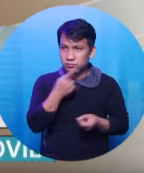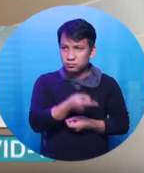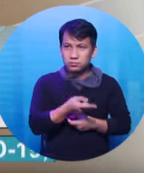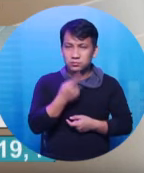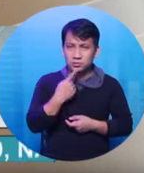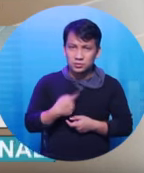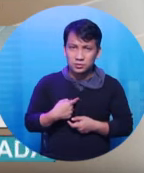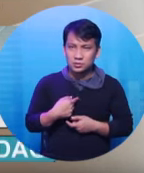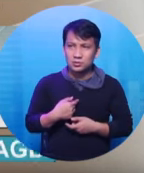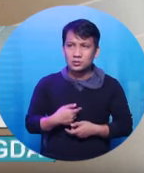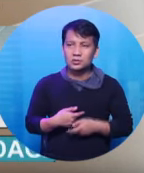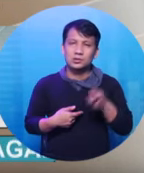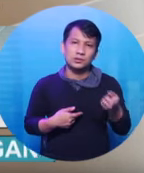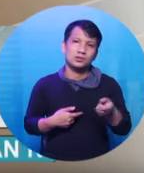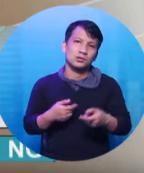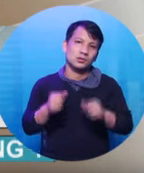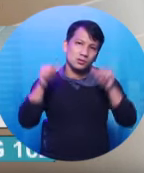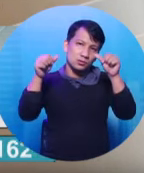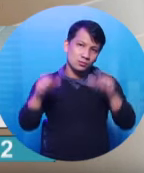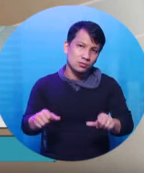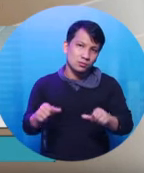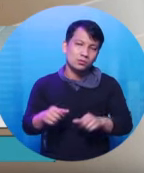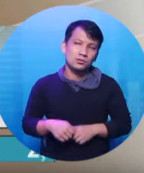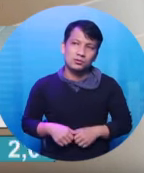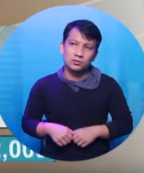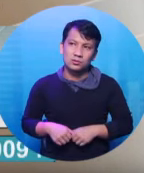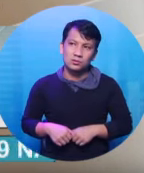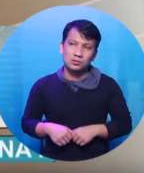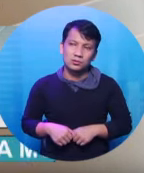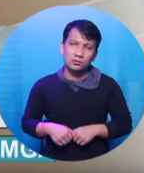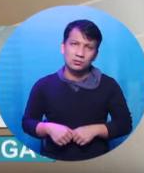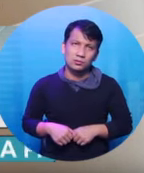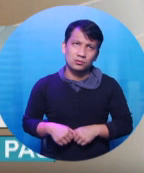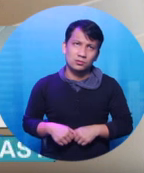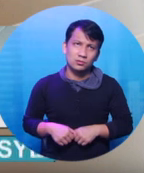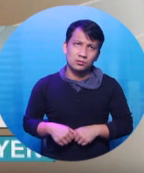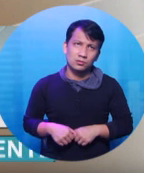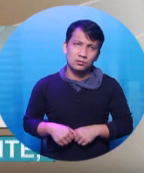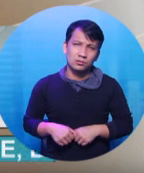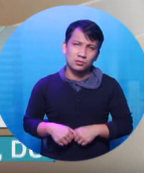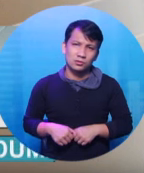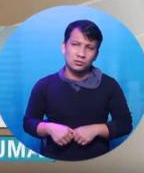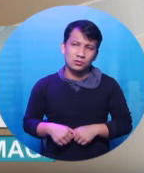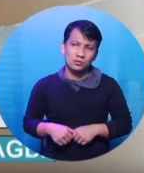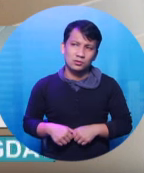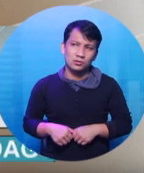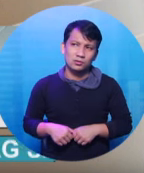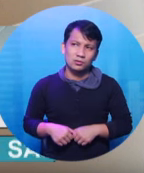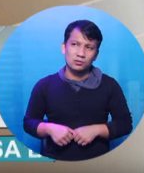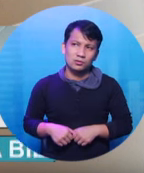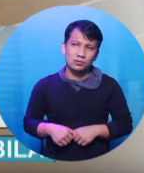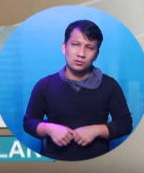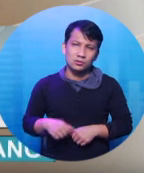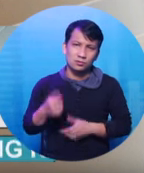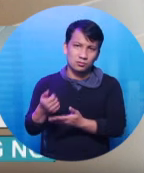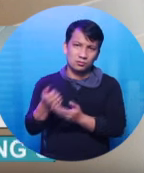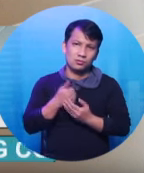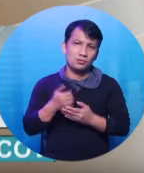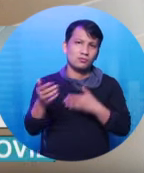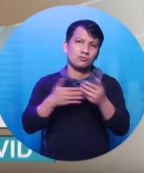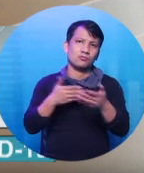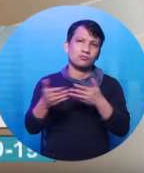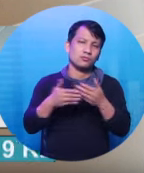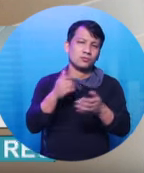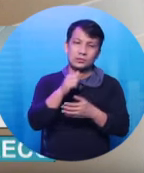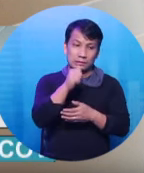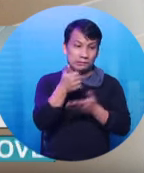sa kagustuhan niya, nag-post na siya, ganon? Ganon ba yung kwento? Nung parang hindi ko siya tinutulungan kung ano-ano na yung